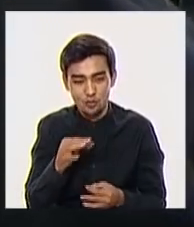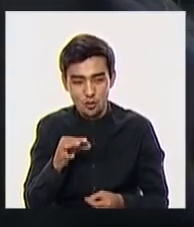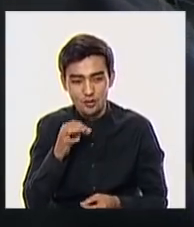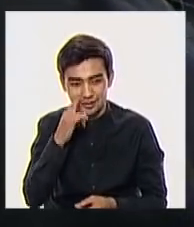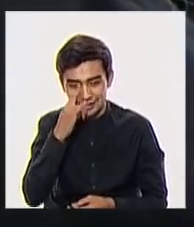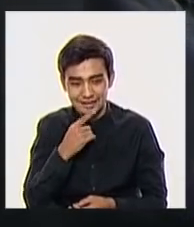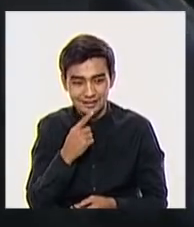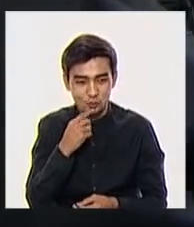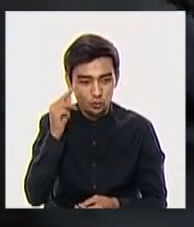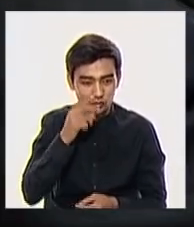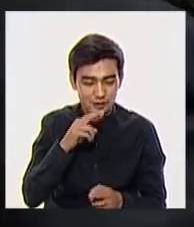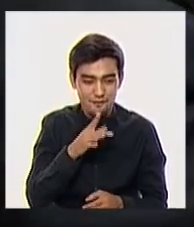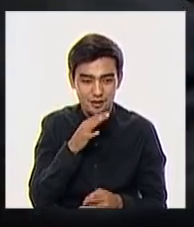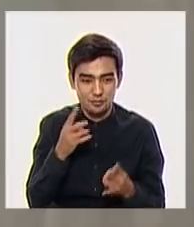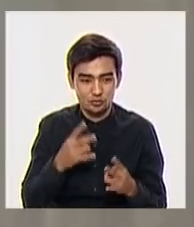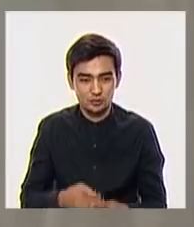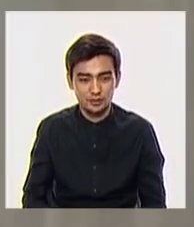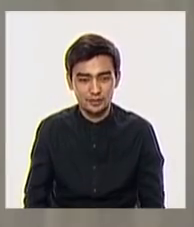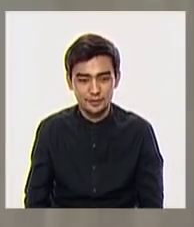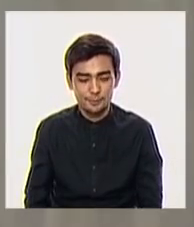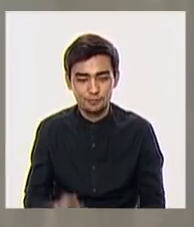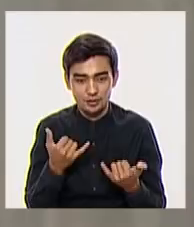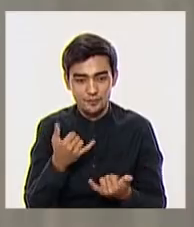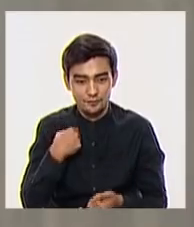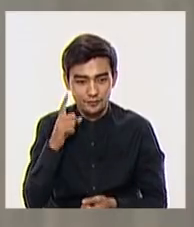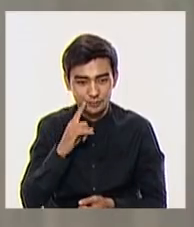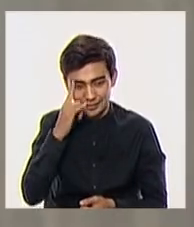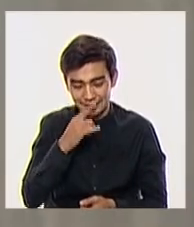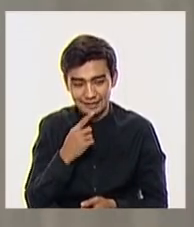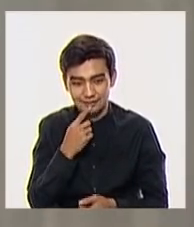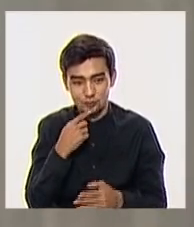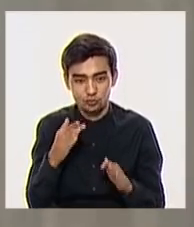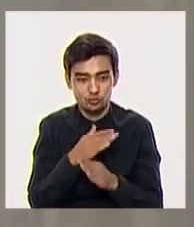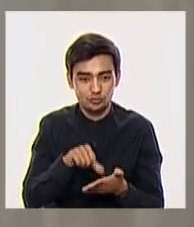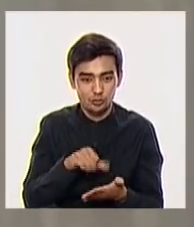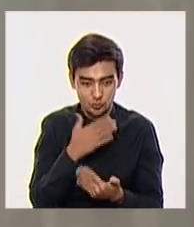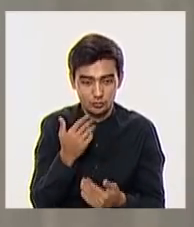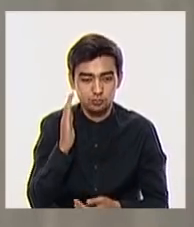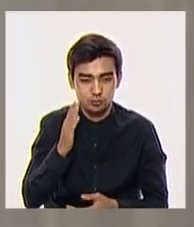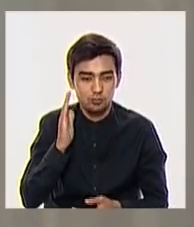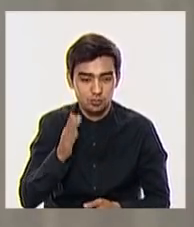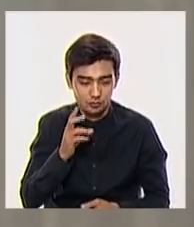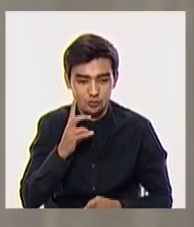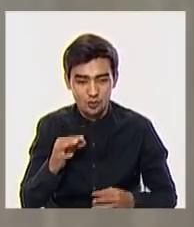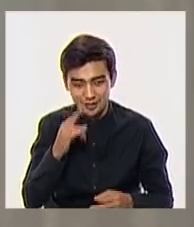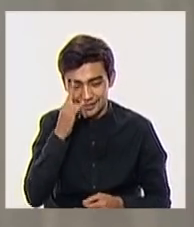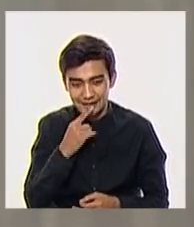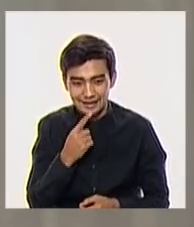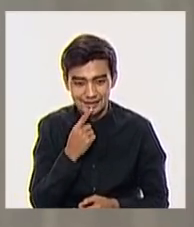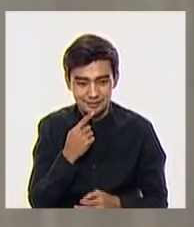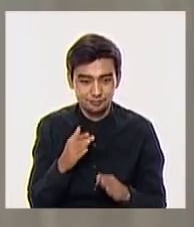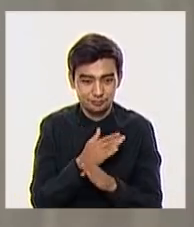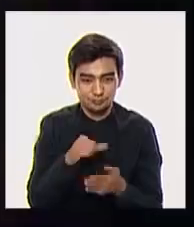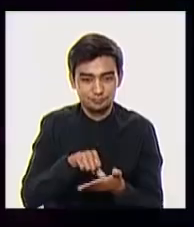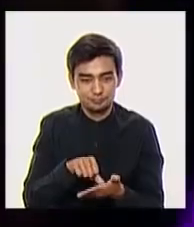тілін үйренуге уақыт қажет екен. Әзірге қазақ тілінде ән орындаған жоқпын, бәрі алда. Дегенмен қазақ тілінде ән